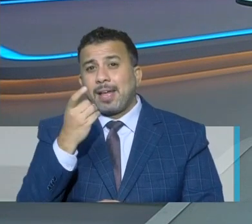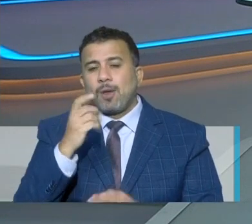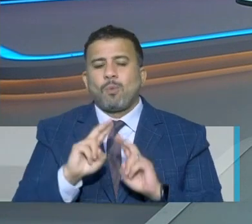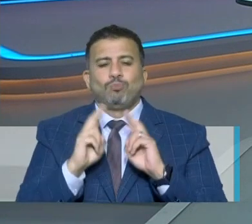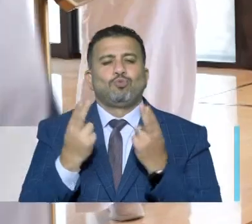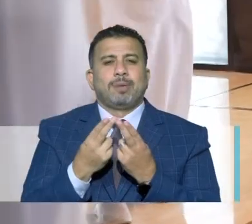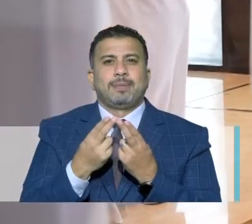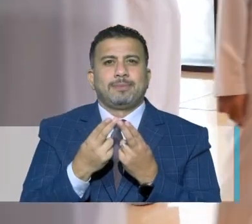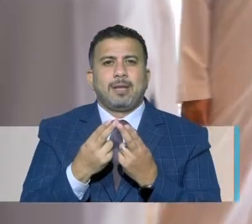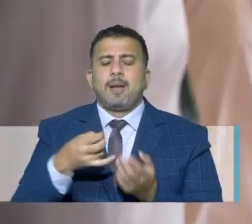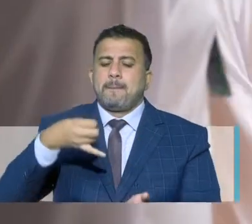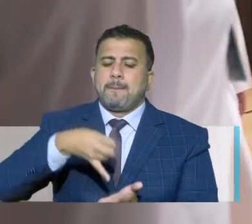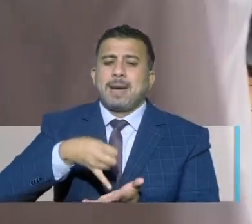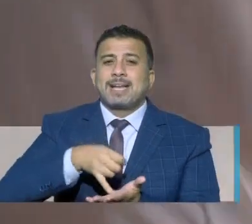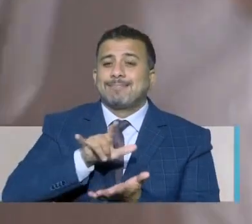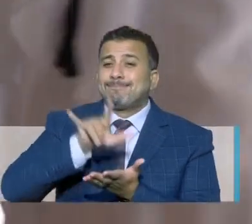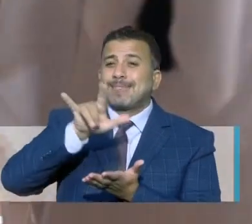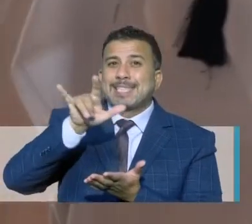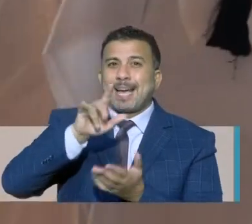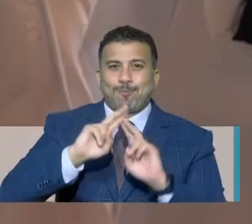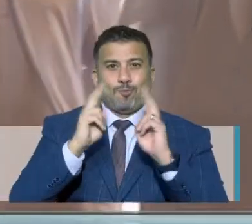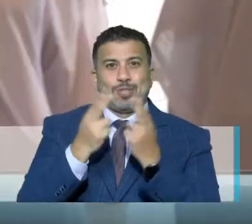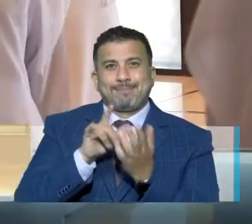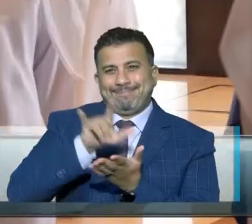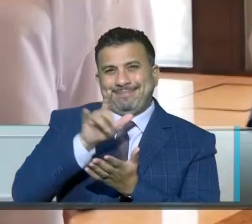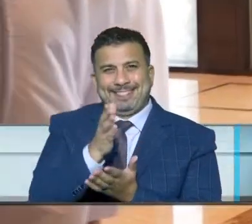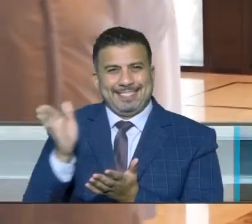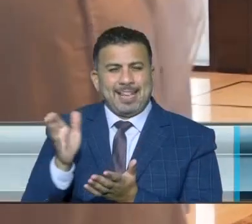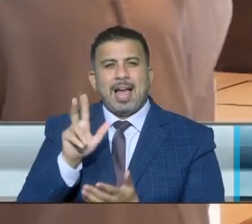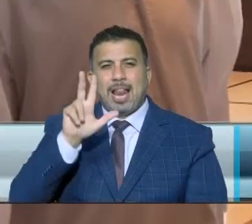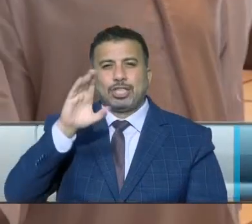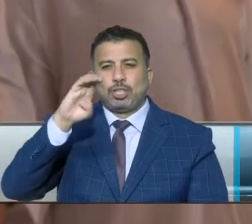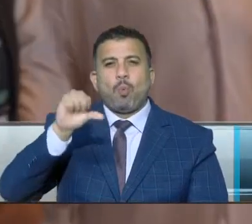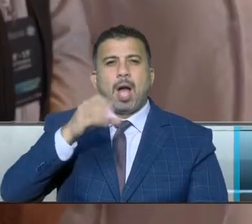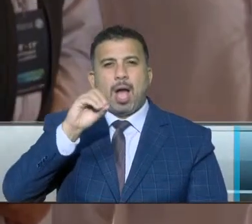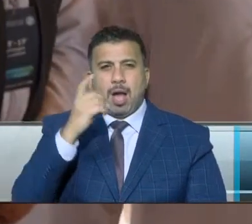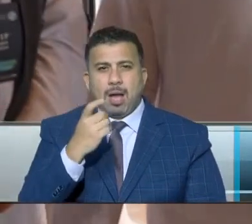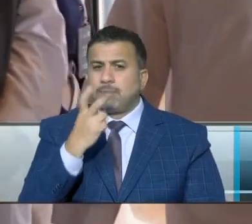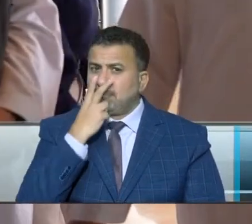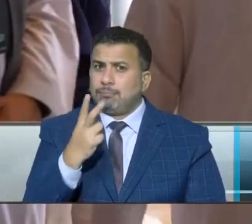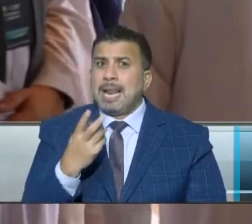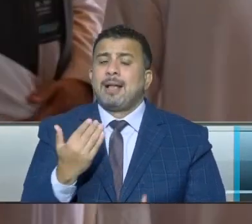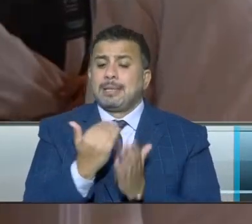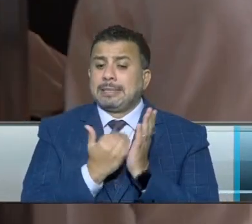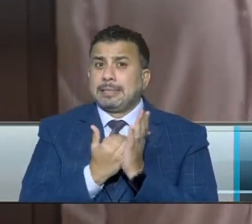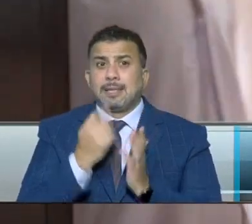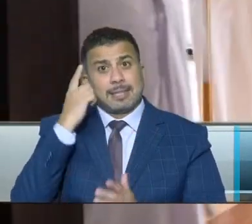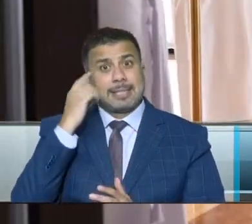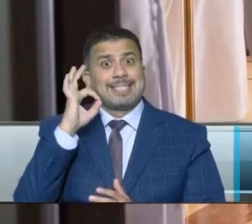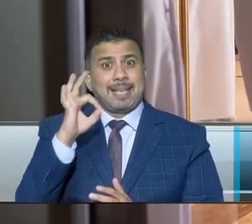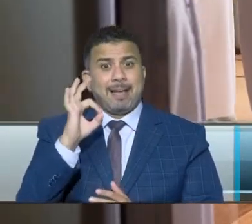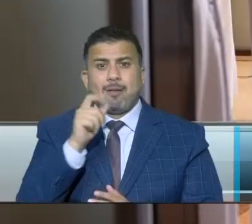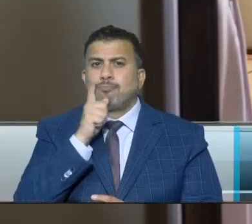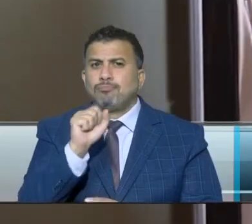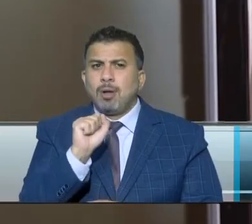في مركز الجواهر للمناسبات والمؤتمرات وتحت شعار رؤيه مستقبليه للاقتصادات الذكيه